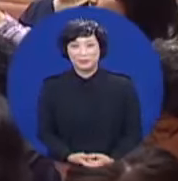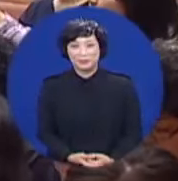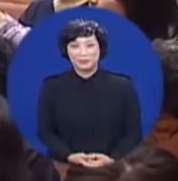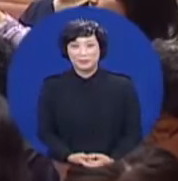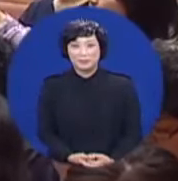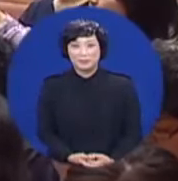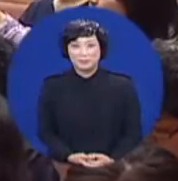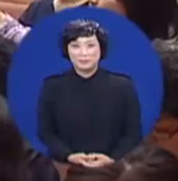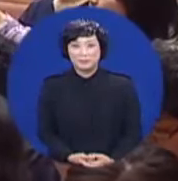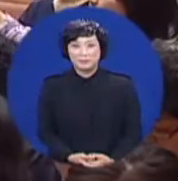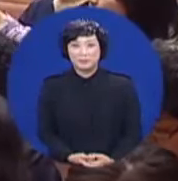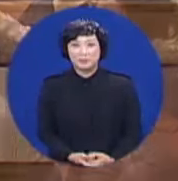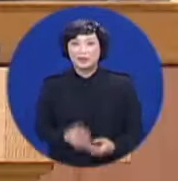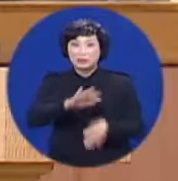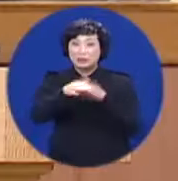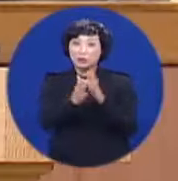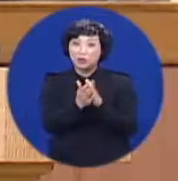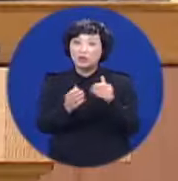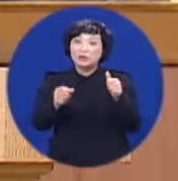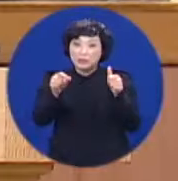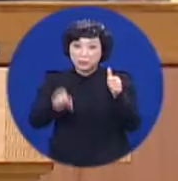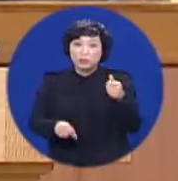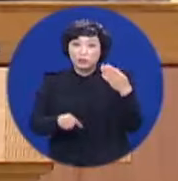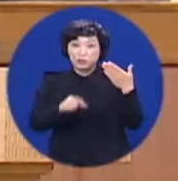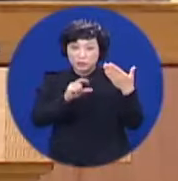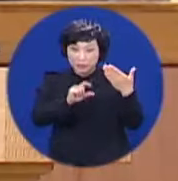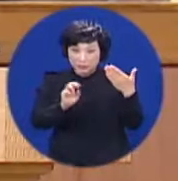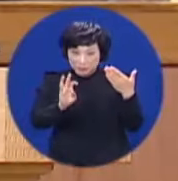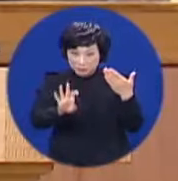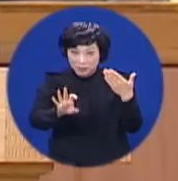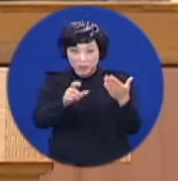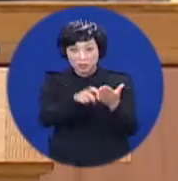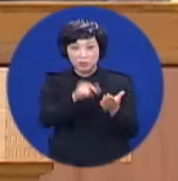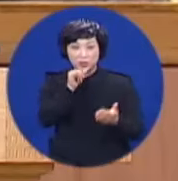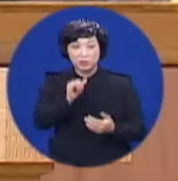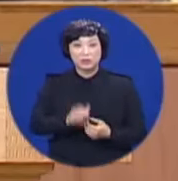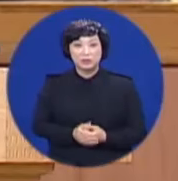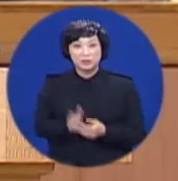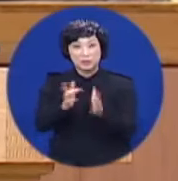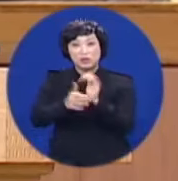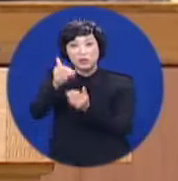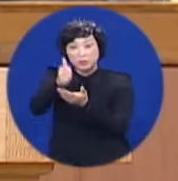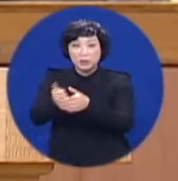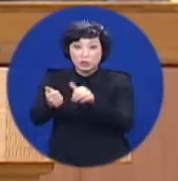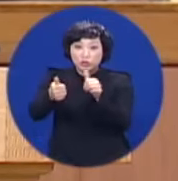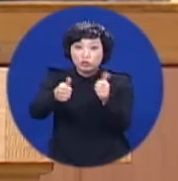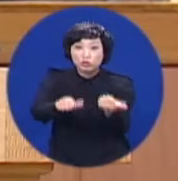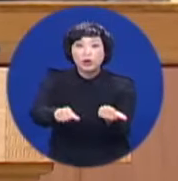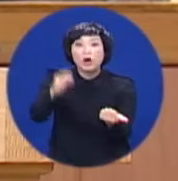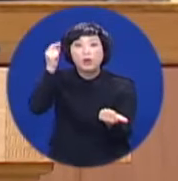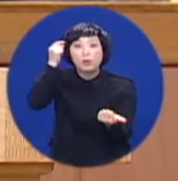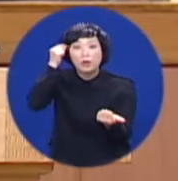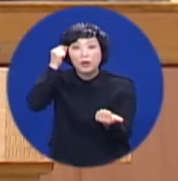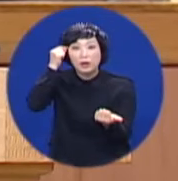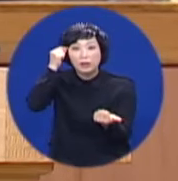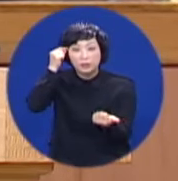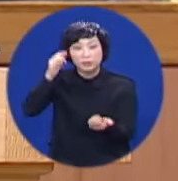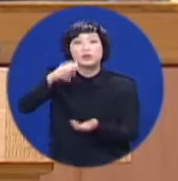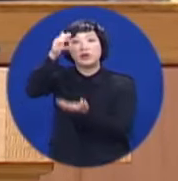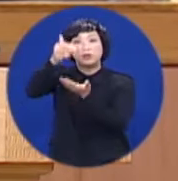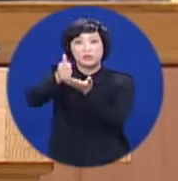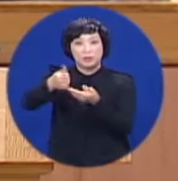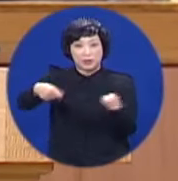그래서 히브리서 9장 14절에 성령 예수께서 죽으시는 것도